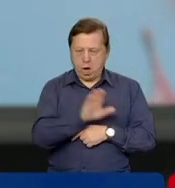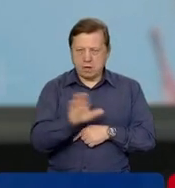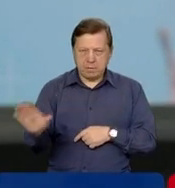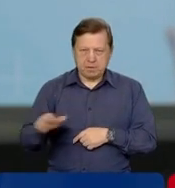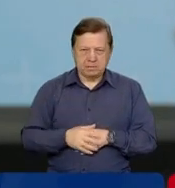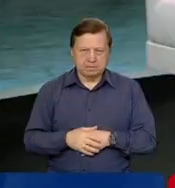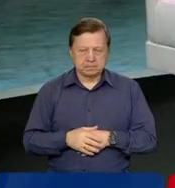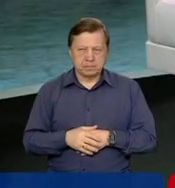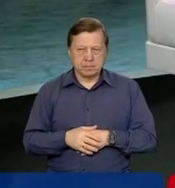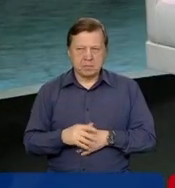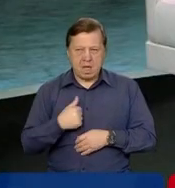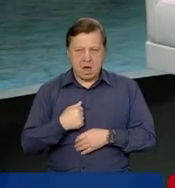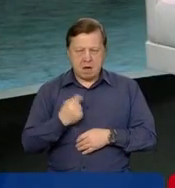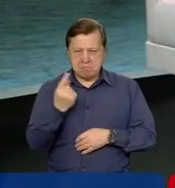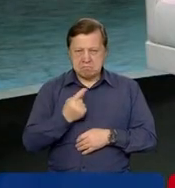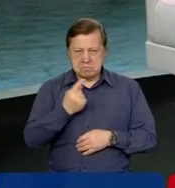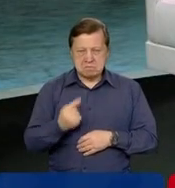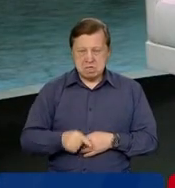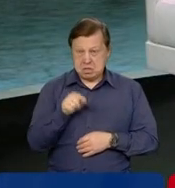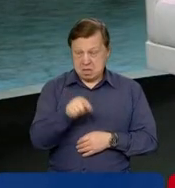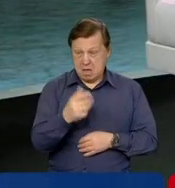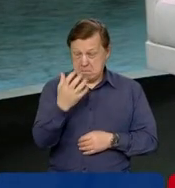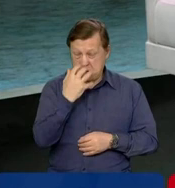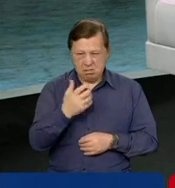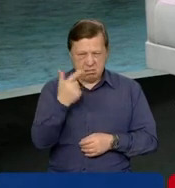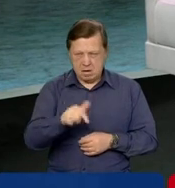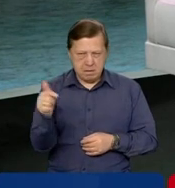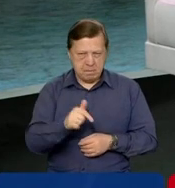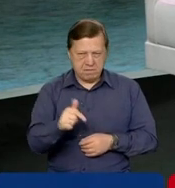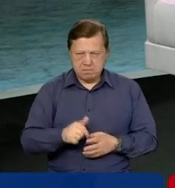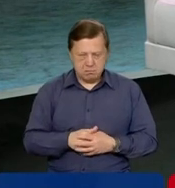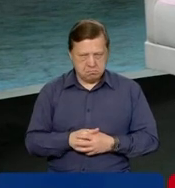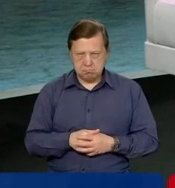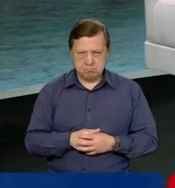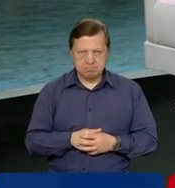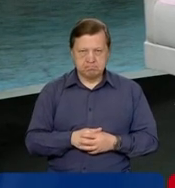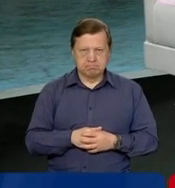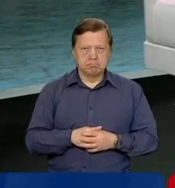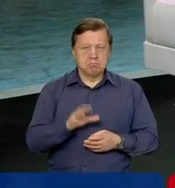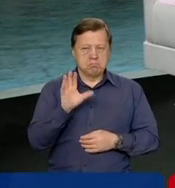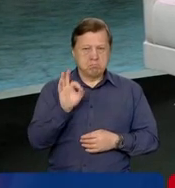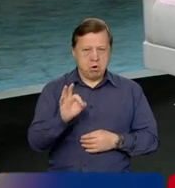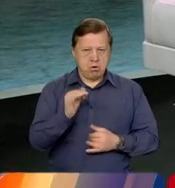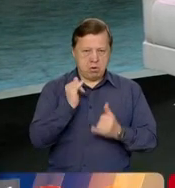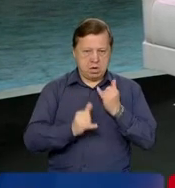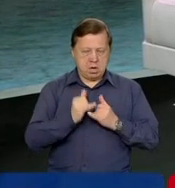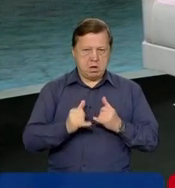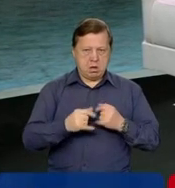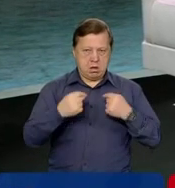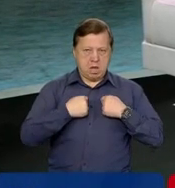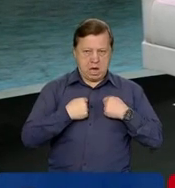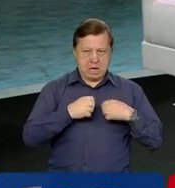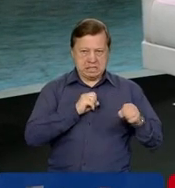uważam, że takie maski nie powinny być stosowane, nie powinny być używane, bo jeżeli ktoś jest zakażony,